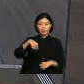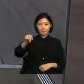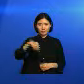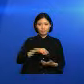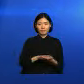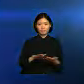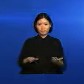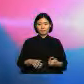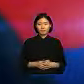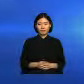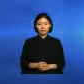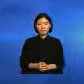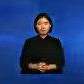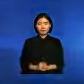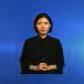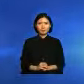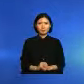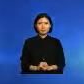다녀왔습니다.